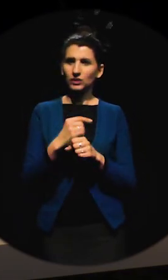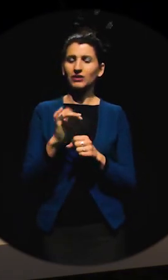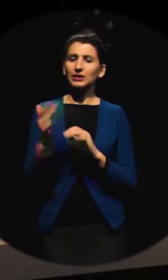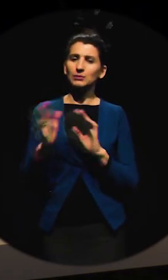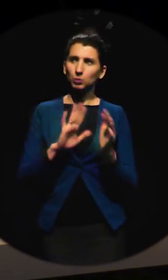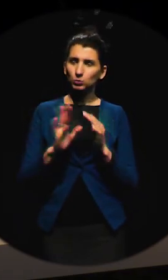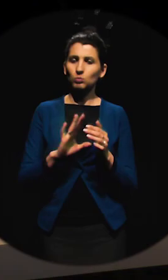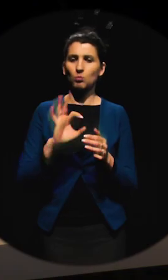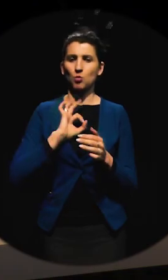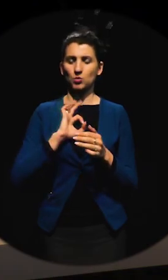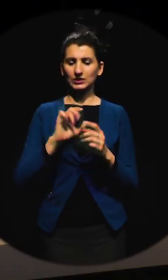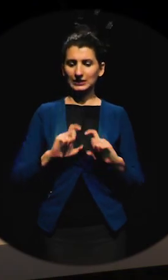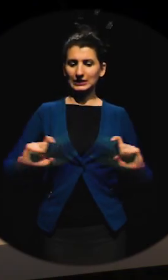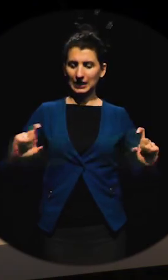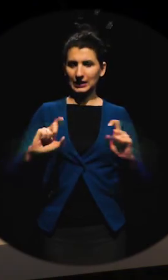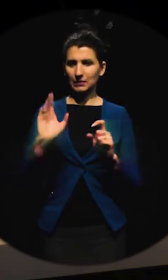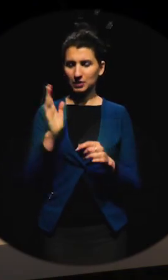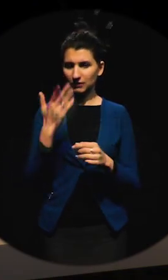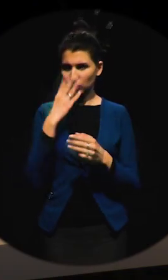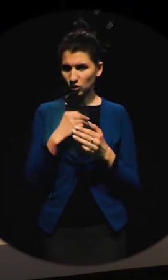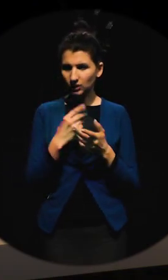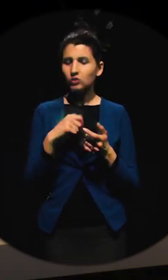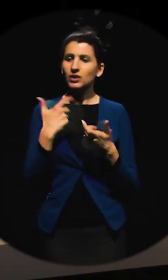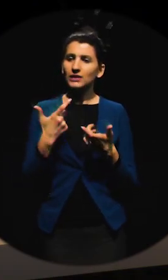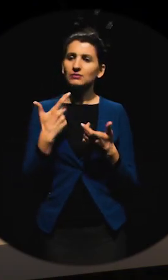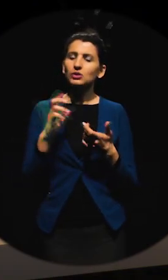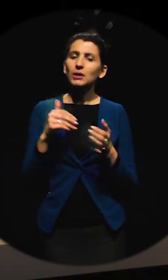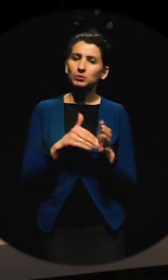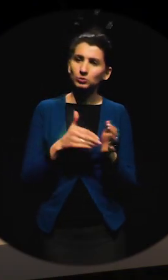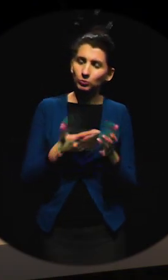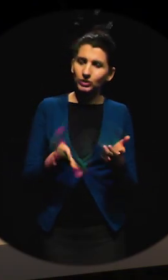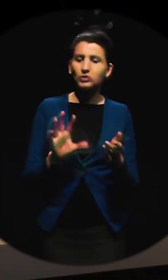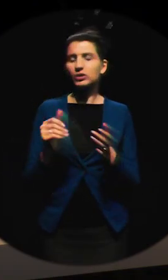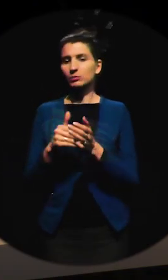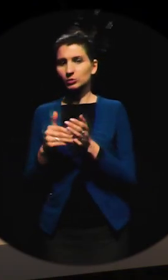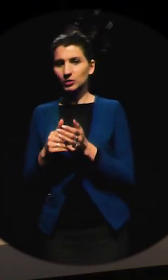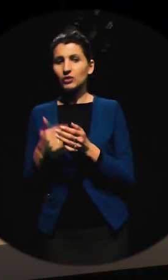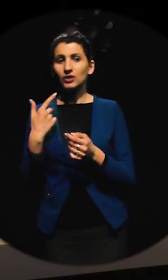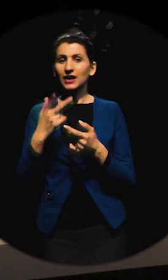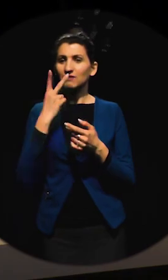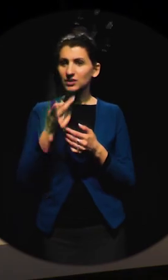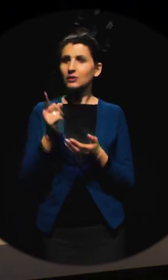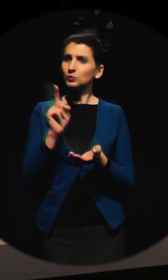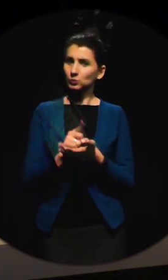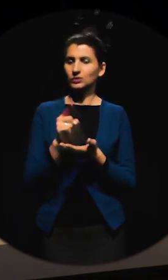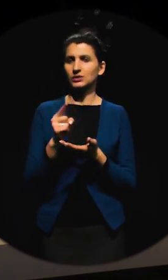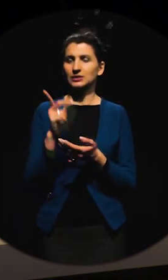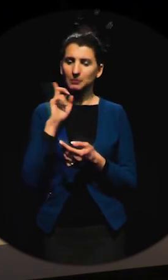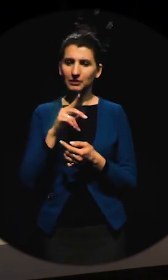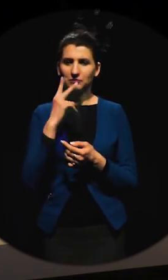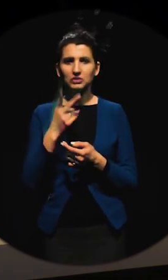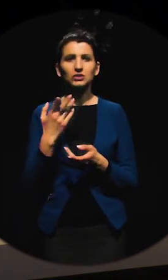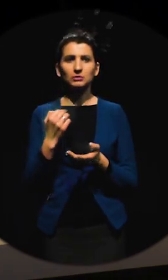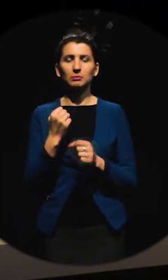moja scena będzie wyglądać i czego ja w tej scenie potrzebuję, widzę jakiś bardzo duży sukces takiej